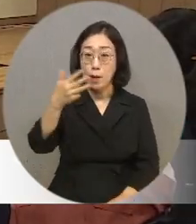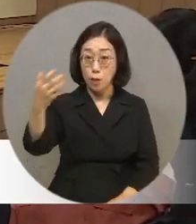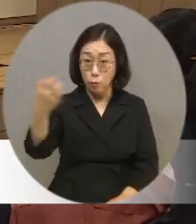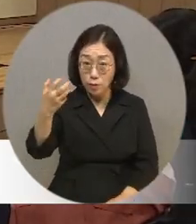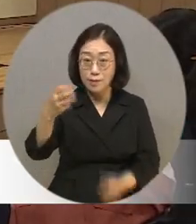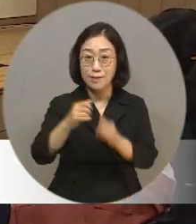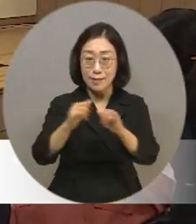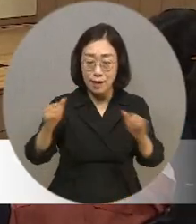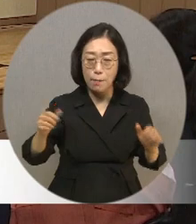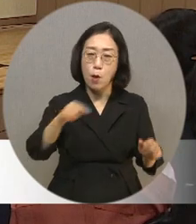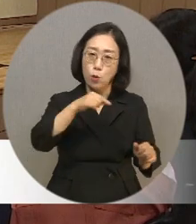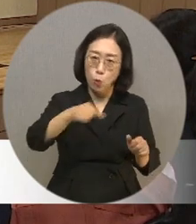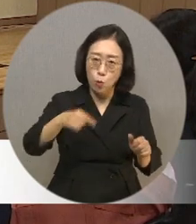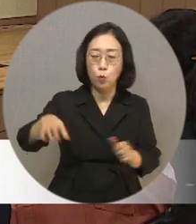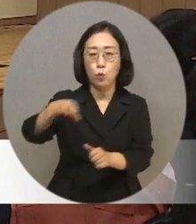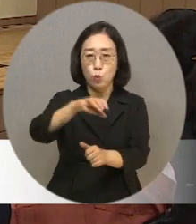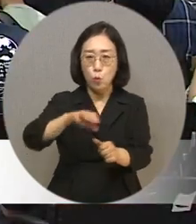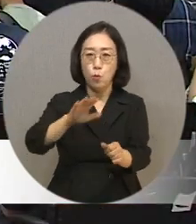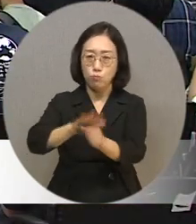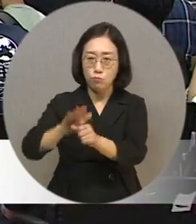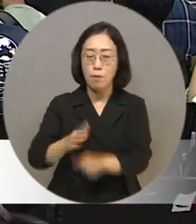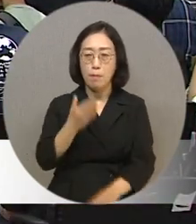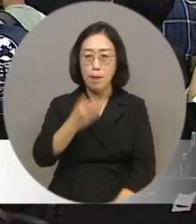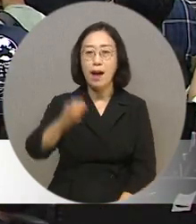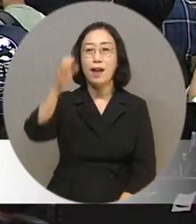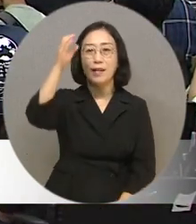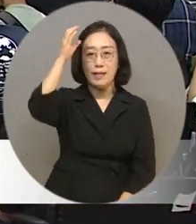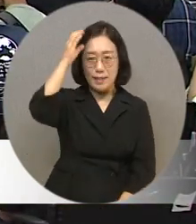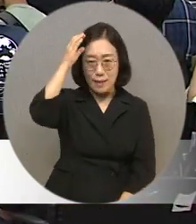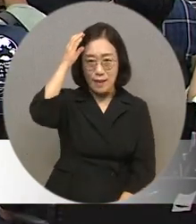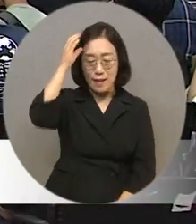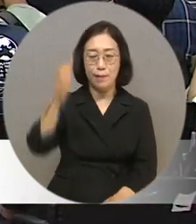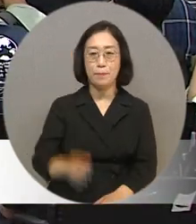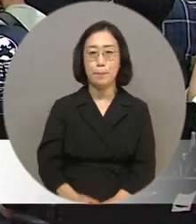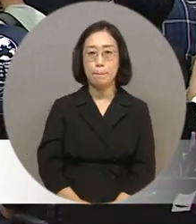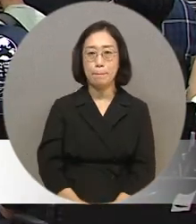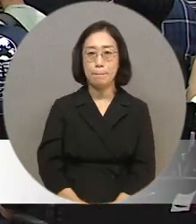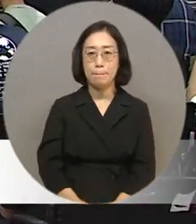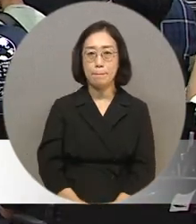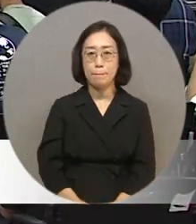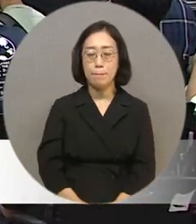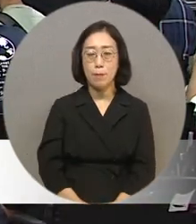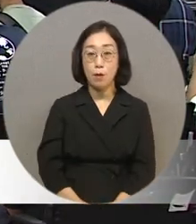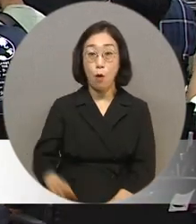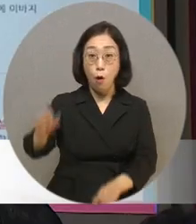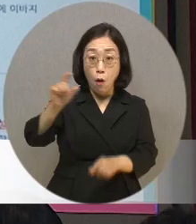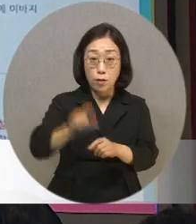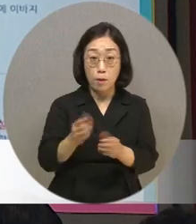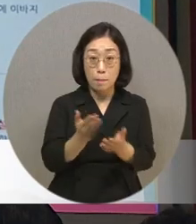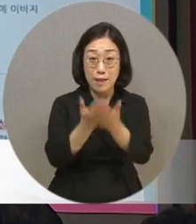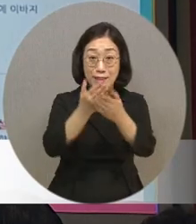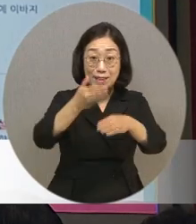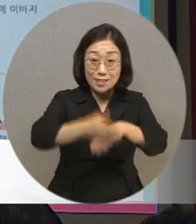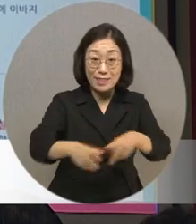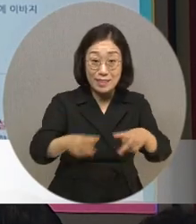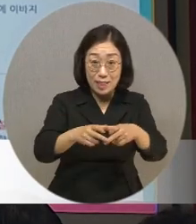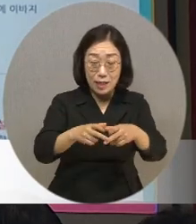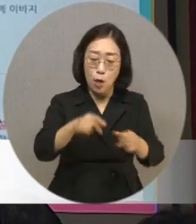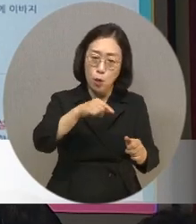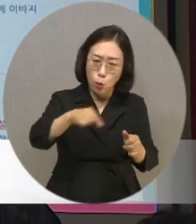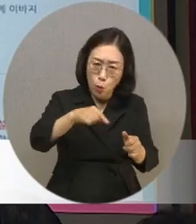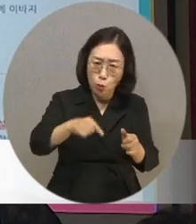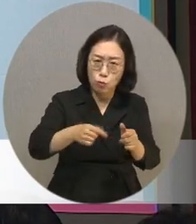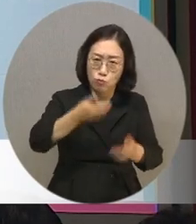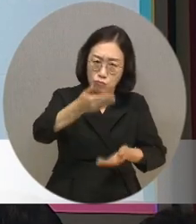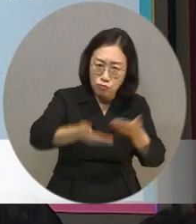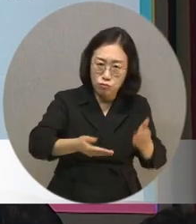장애인이 교육과 돌봄을 받을 수 있게 될 것으로 기대하고 있습니다 아울러 발달 장애인에게 다양한 교육 서비스를